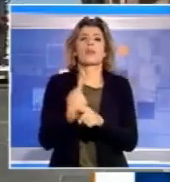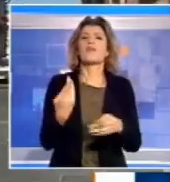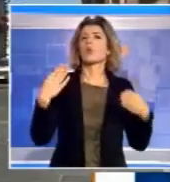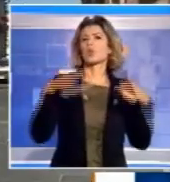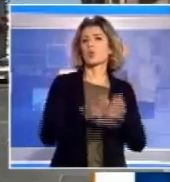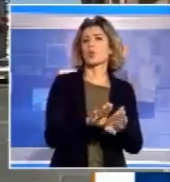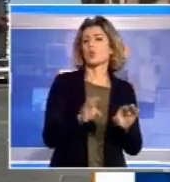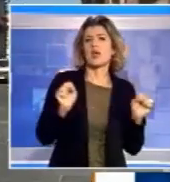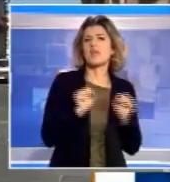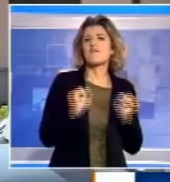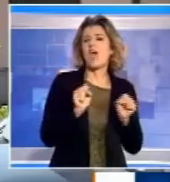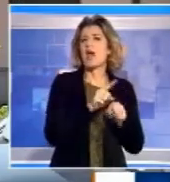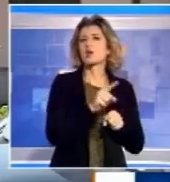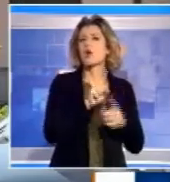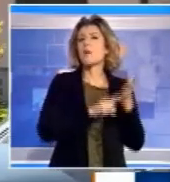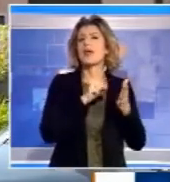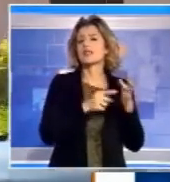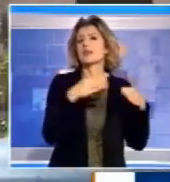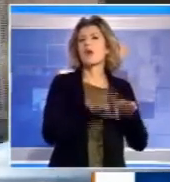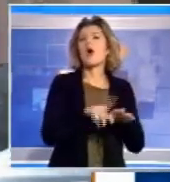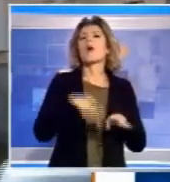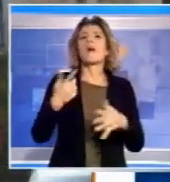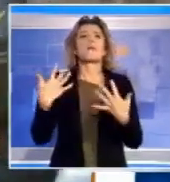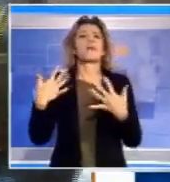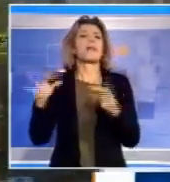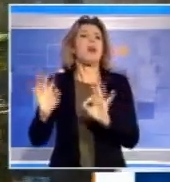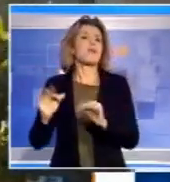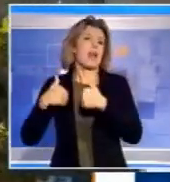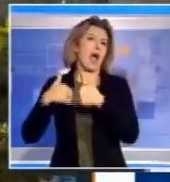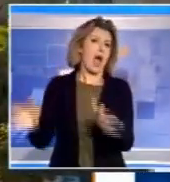chiudere e poi riaprire in primavera